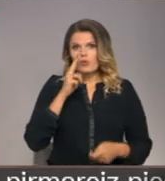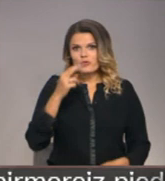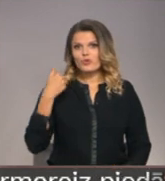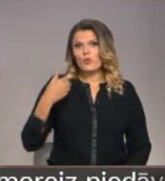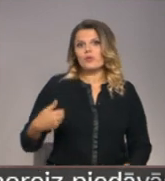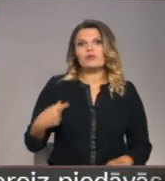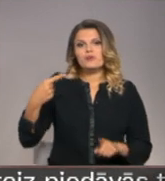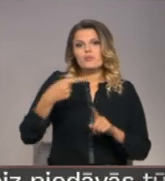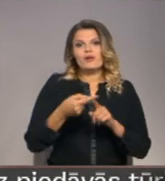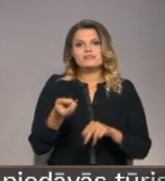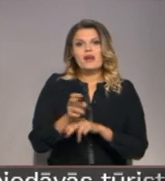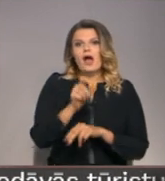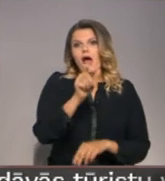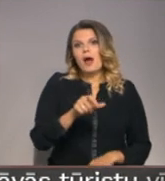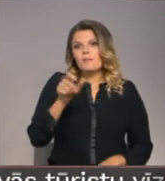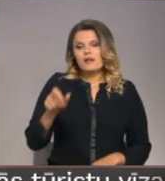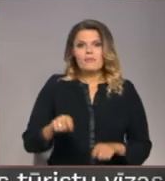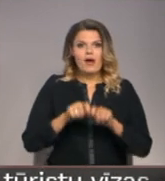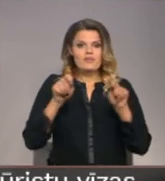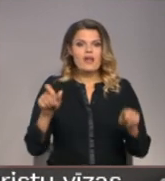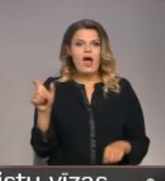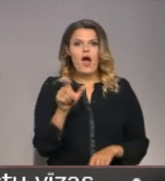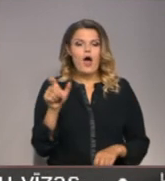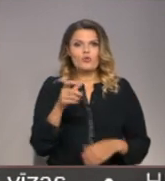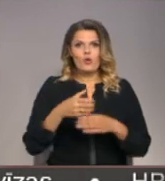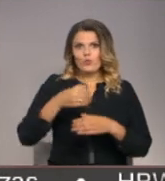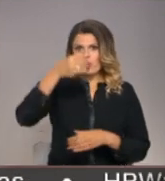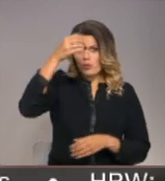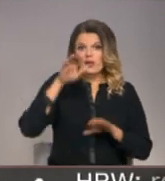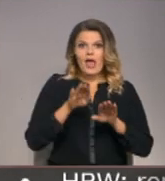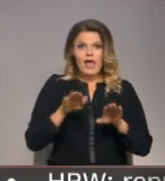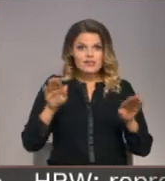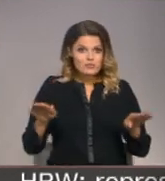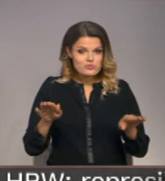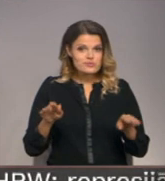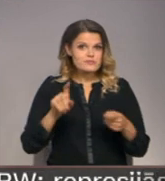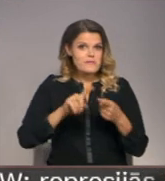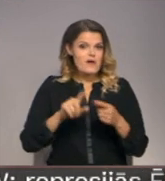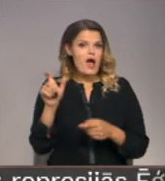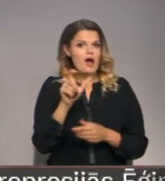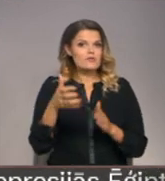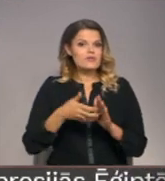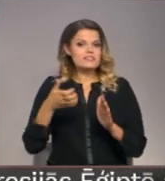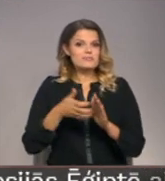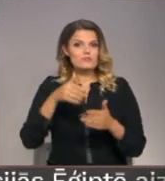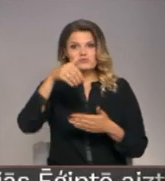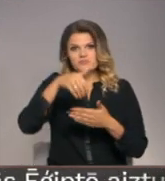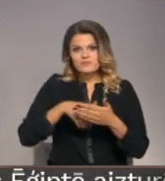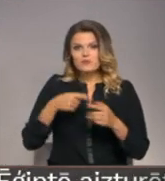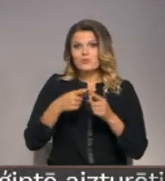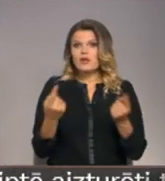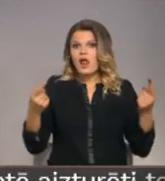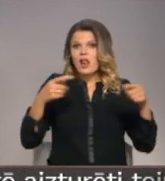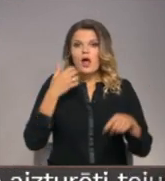Kuldīgā pirmo reizi apmeklētājiem tiks atvērts adatu tornis. Tā ekspozīcija stāsta gan par adatu izmantošanas vēsturi, gan laiku,